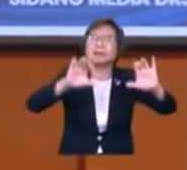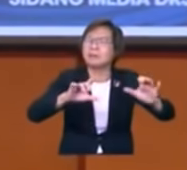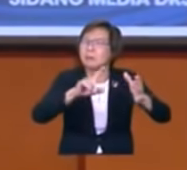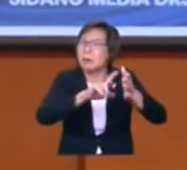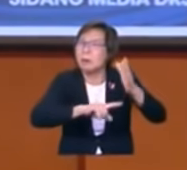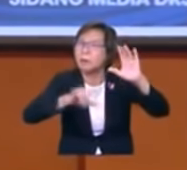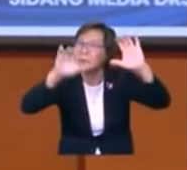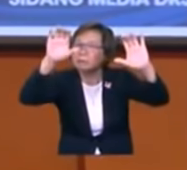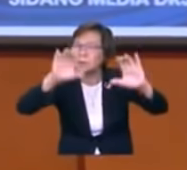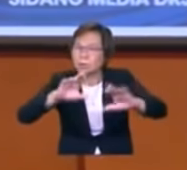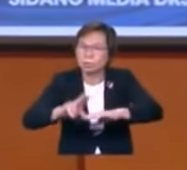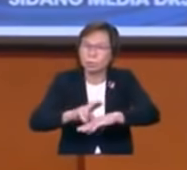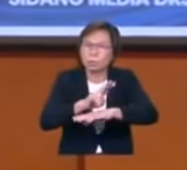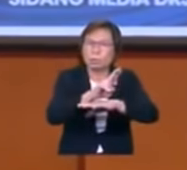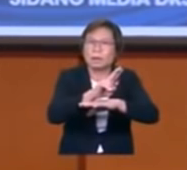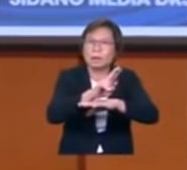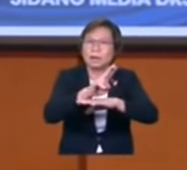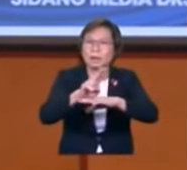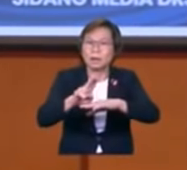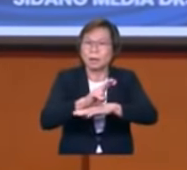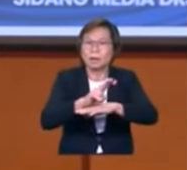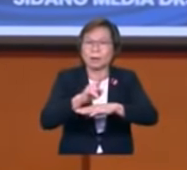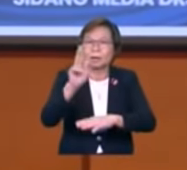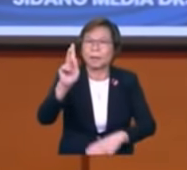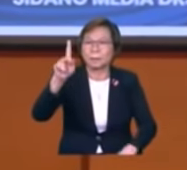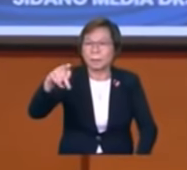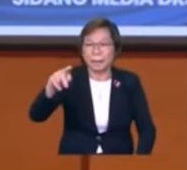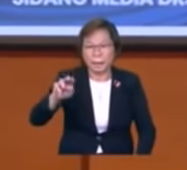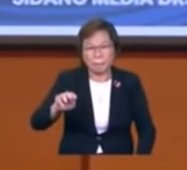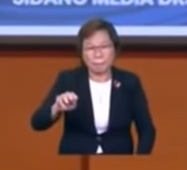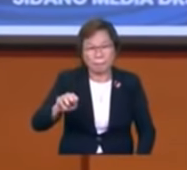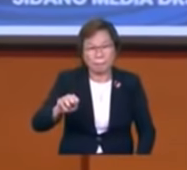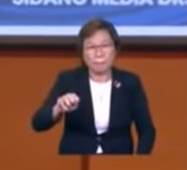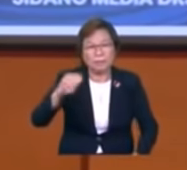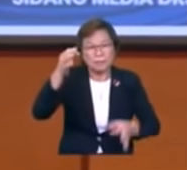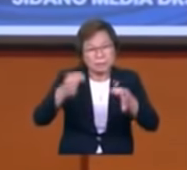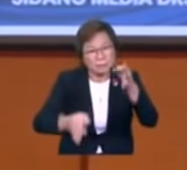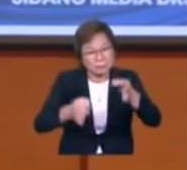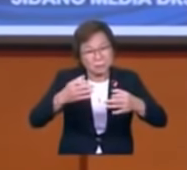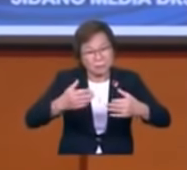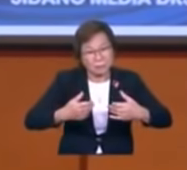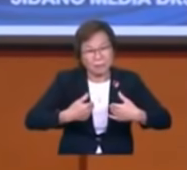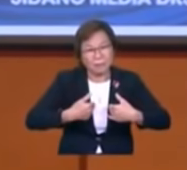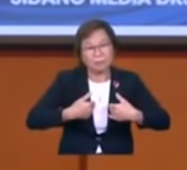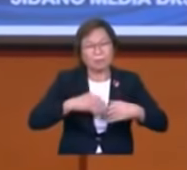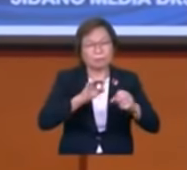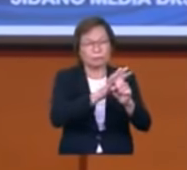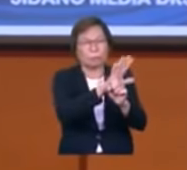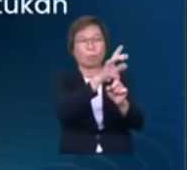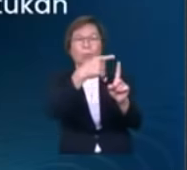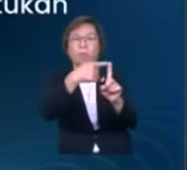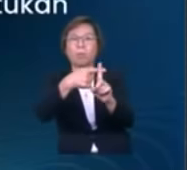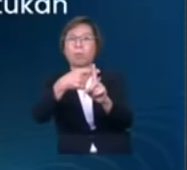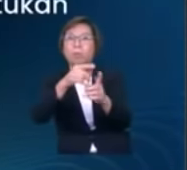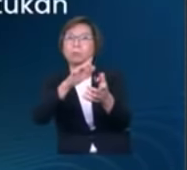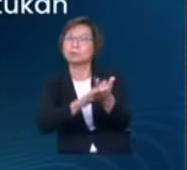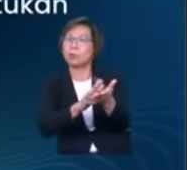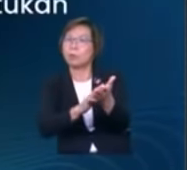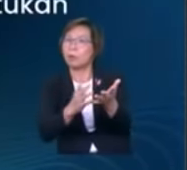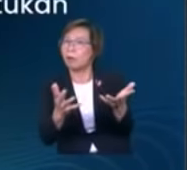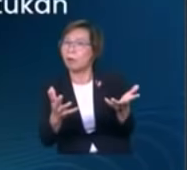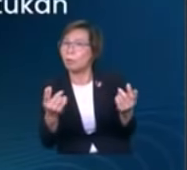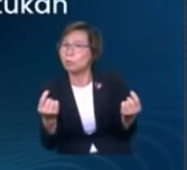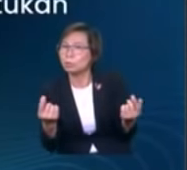yang akan digunakan oleh Kementerian Pendidikan sekiranya terdapat cash positif comments 19 di